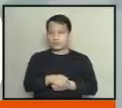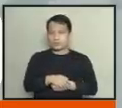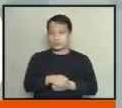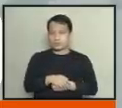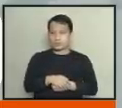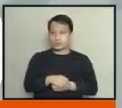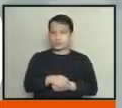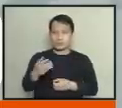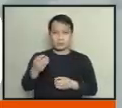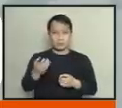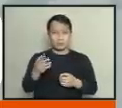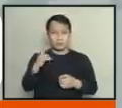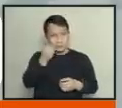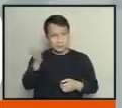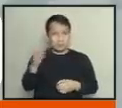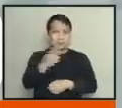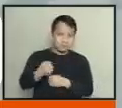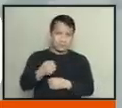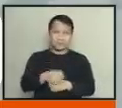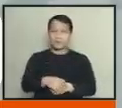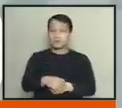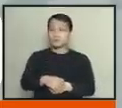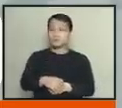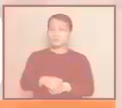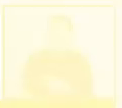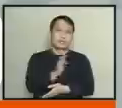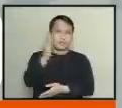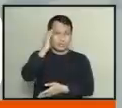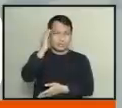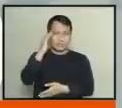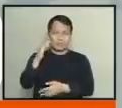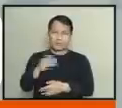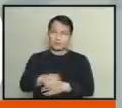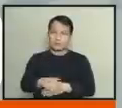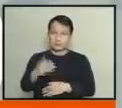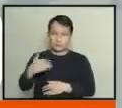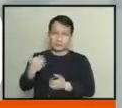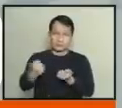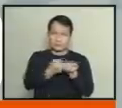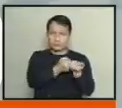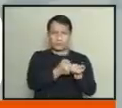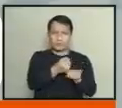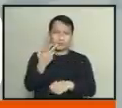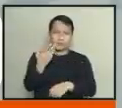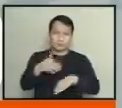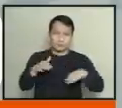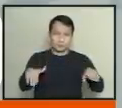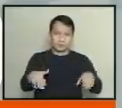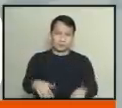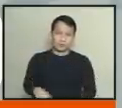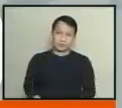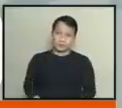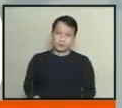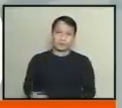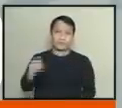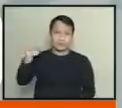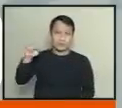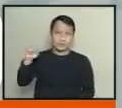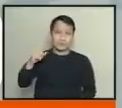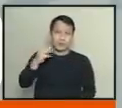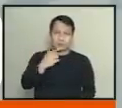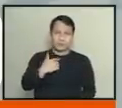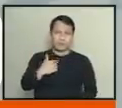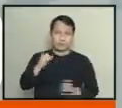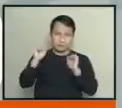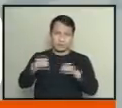sir, kung kailan niya inuwi. Days lang po, inuwa niya. Karapatan niya po yun. So, sir, mag-supporta na lang kayo para doon sa dalawang bata. Oo, pwede lang po, sir. Wala po problema